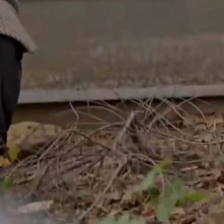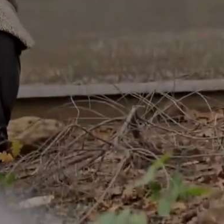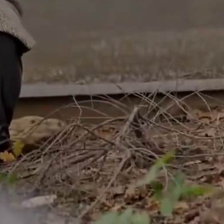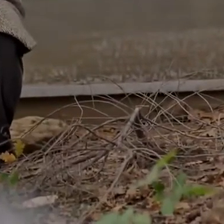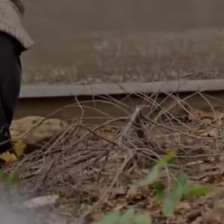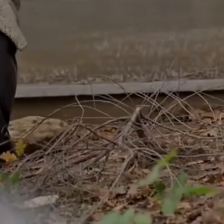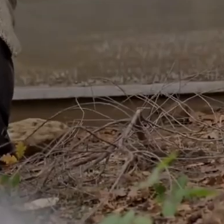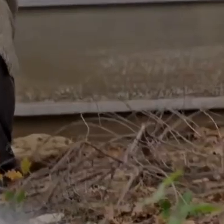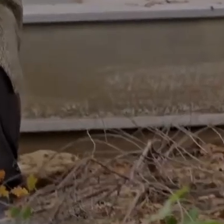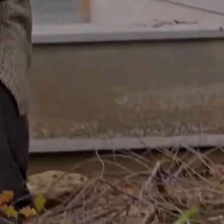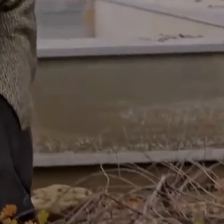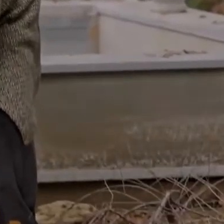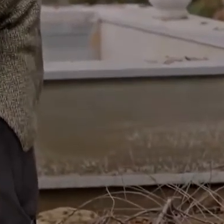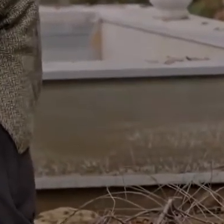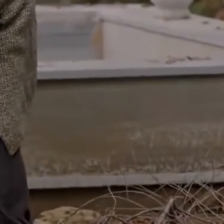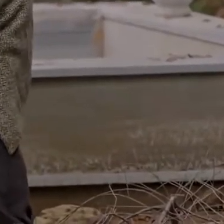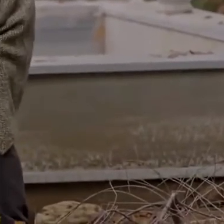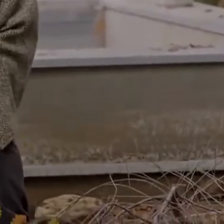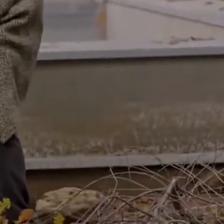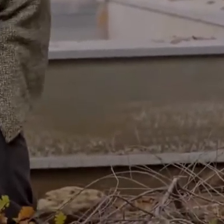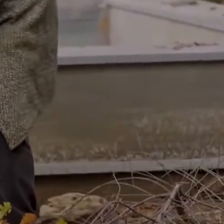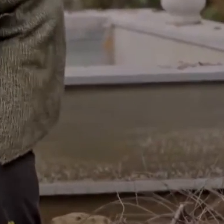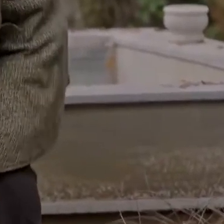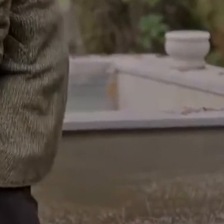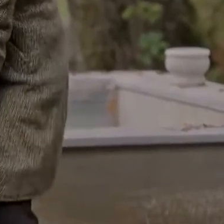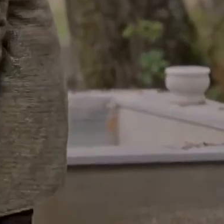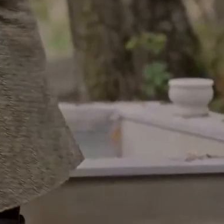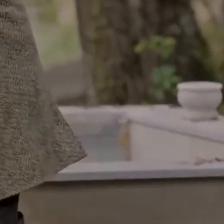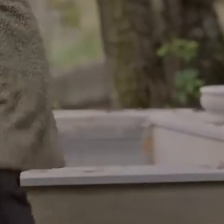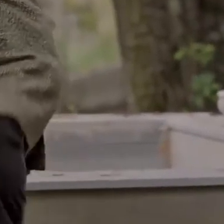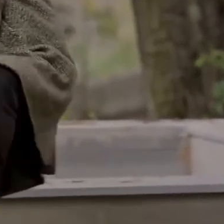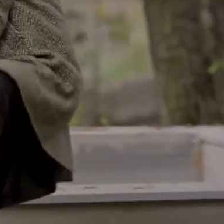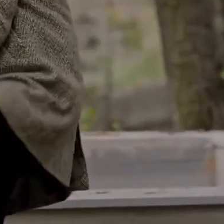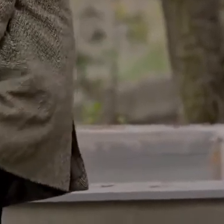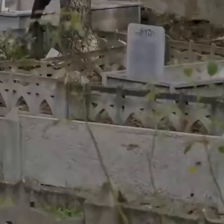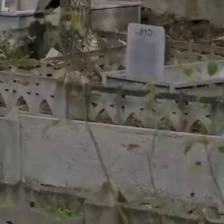bıraktığı yarısı kırılmış mezar taşını aldı. Mezarın içine girdi.